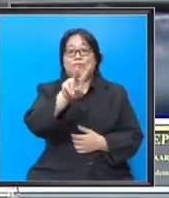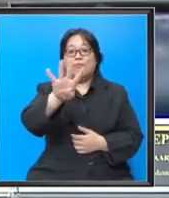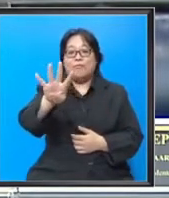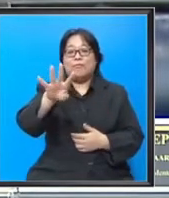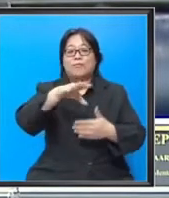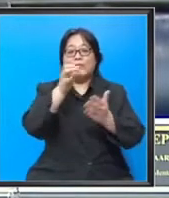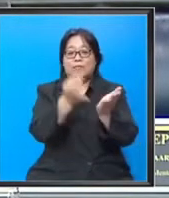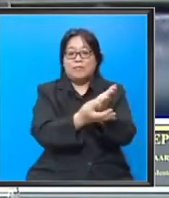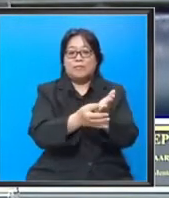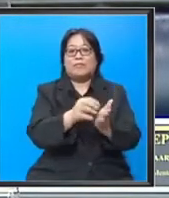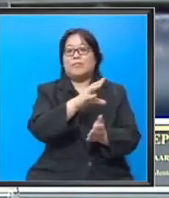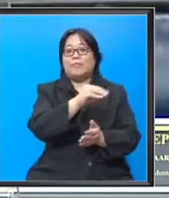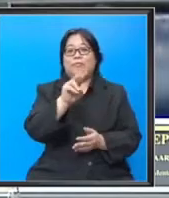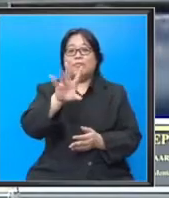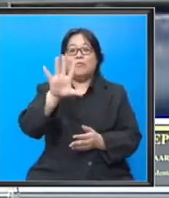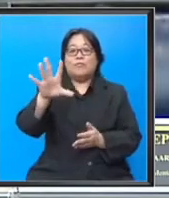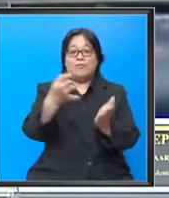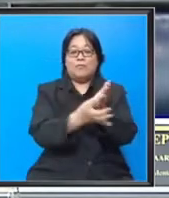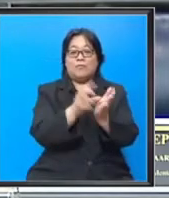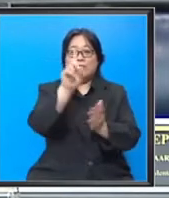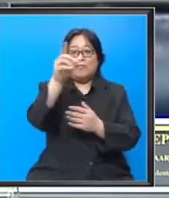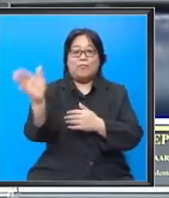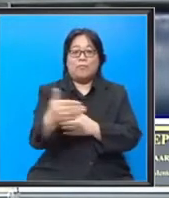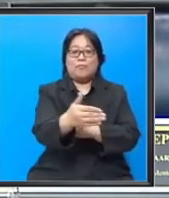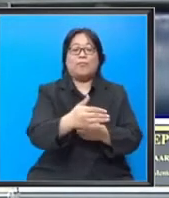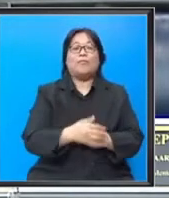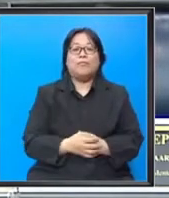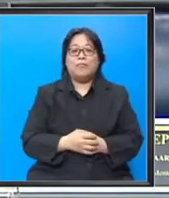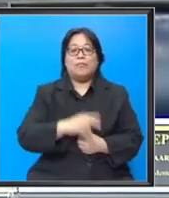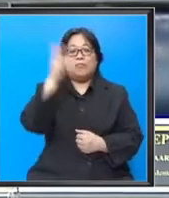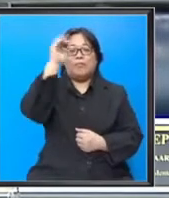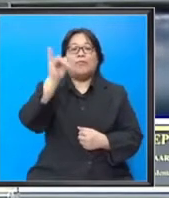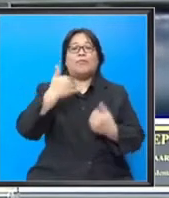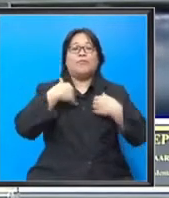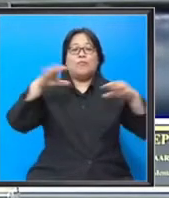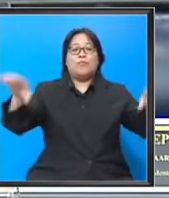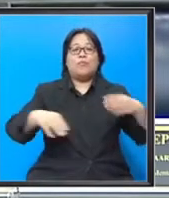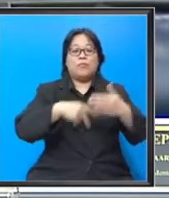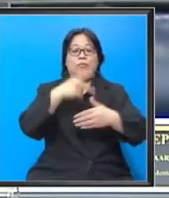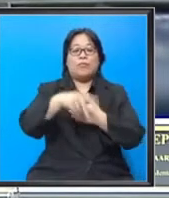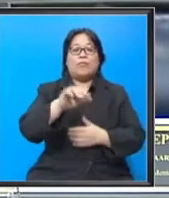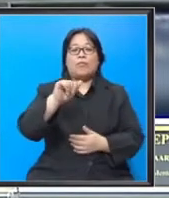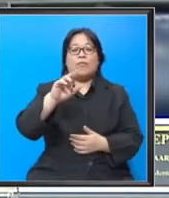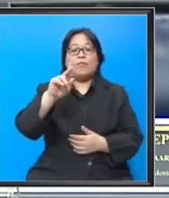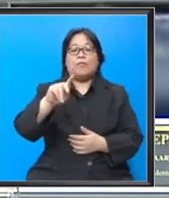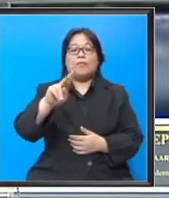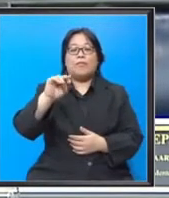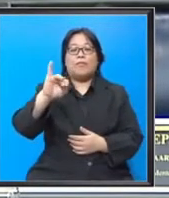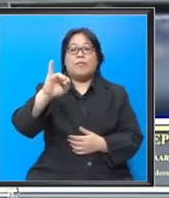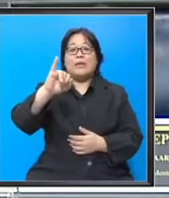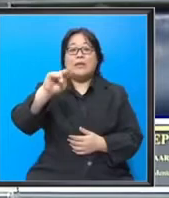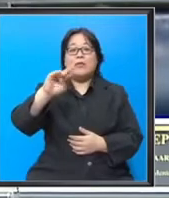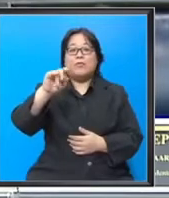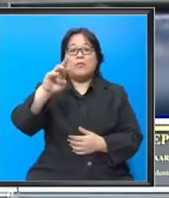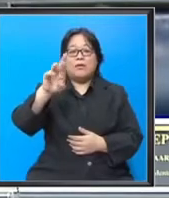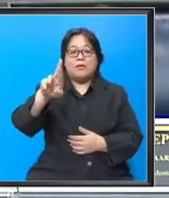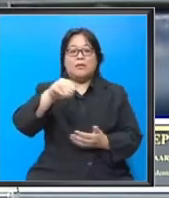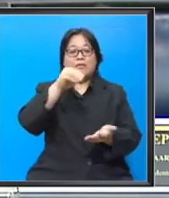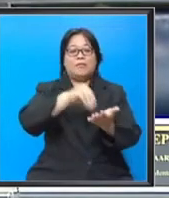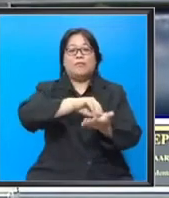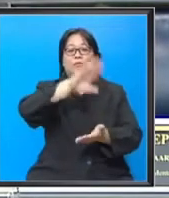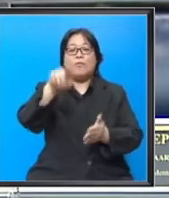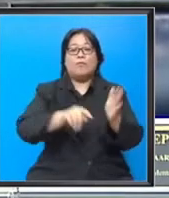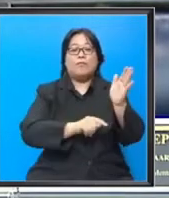hingga 25 seekor kerajaan juga turut melaksanakan program included the di pusat pengembangan aku akal C